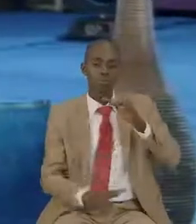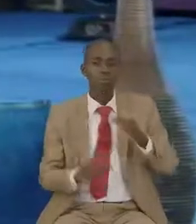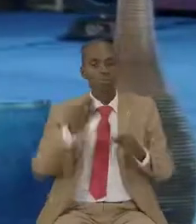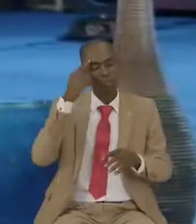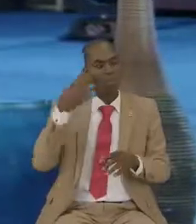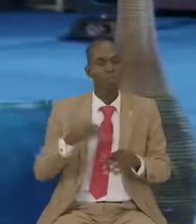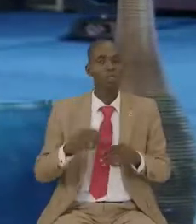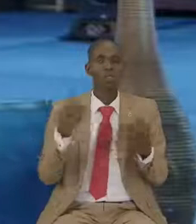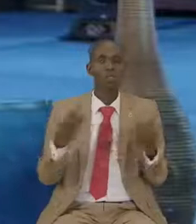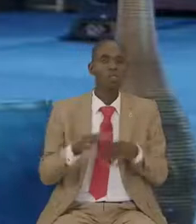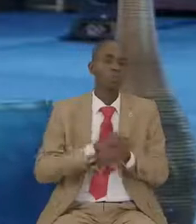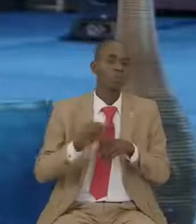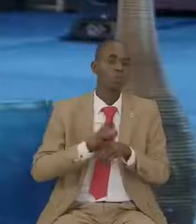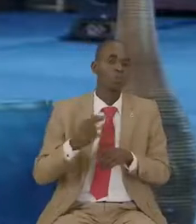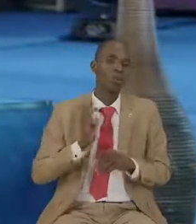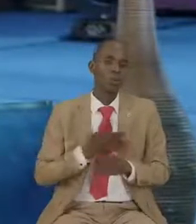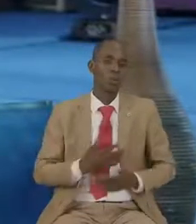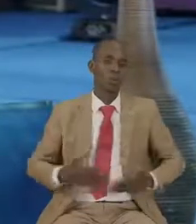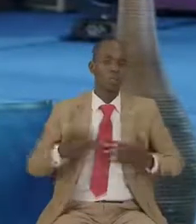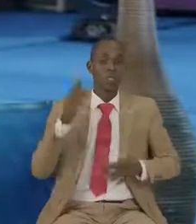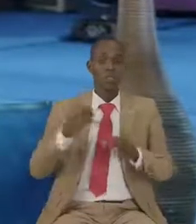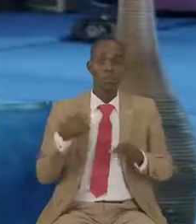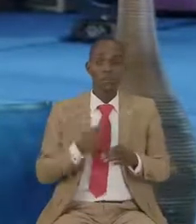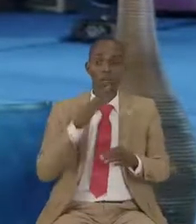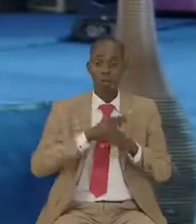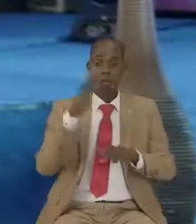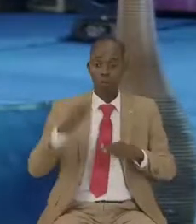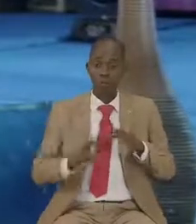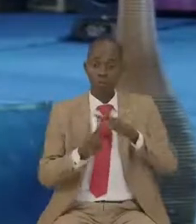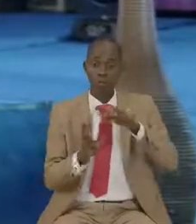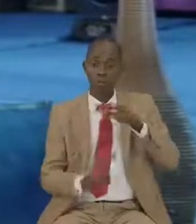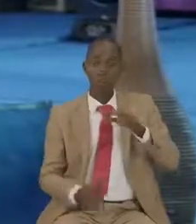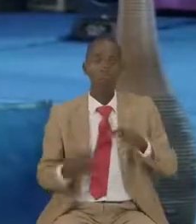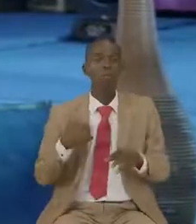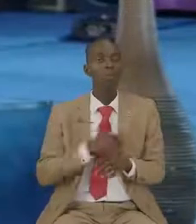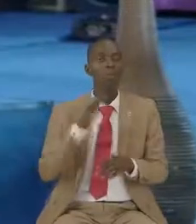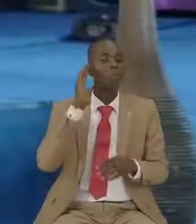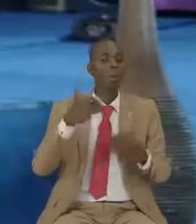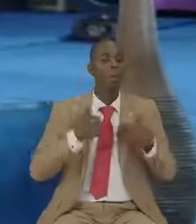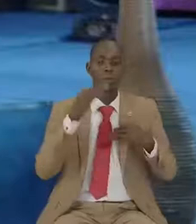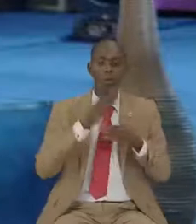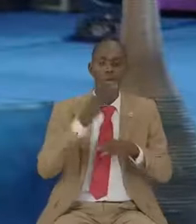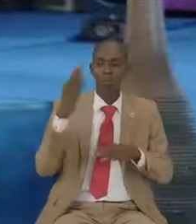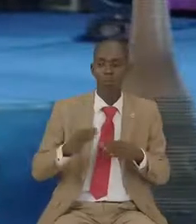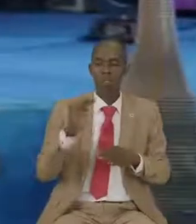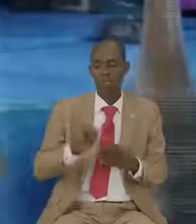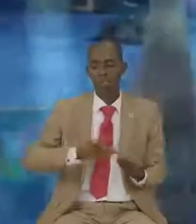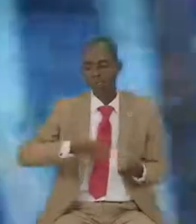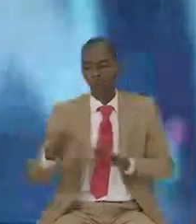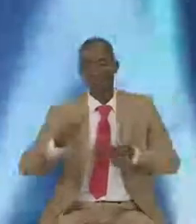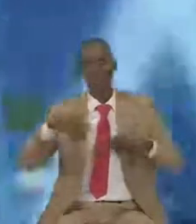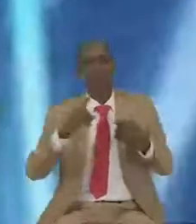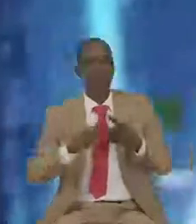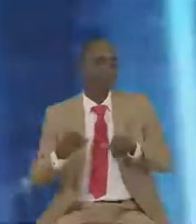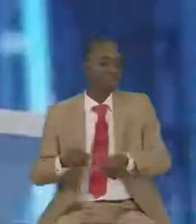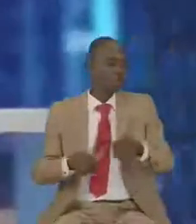à cause des pratiques pécheresses de notre vie. Si nous sommes totalement noyés, nous serons morts,